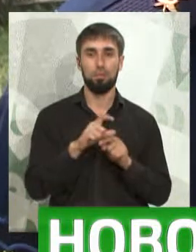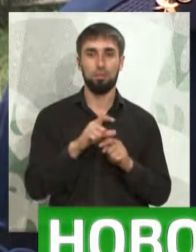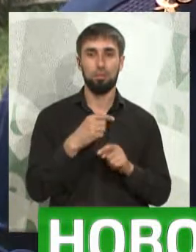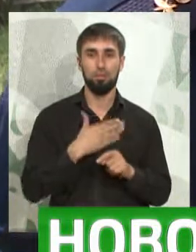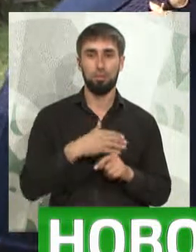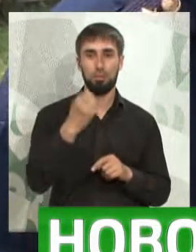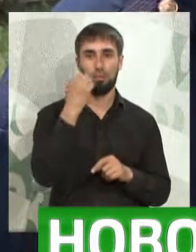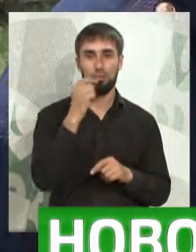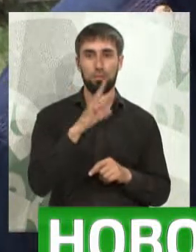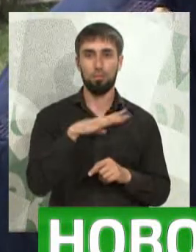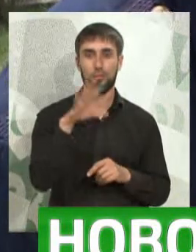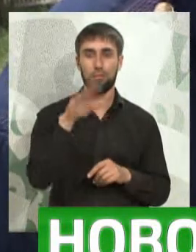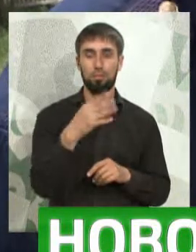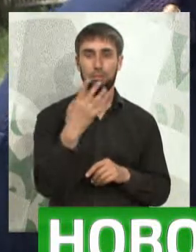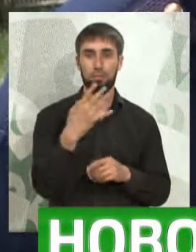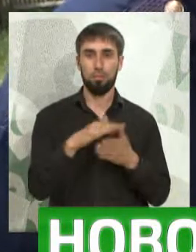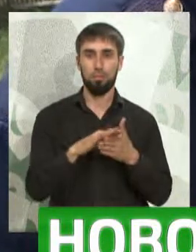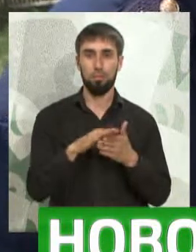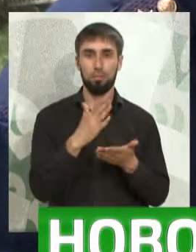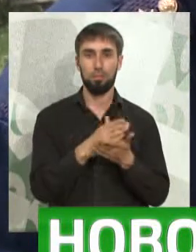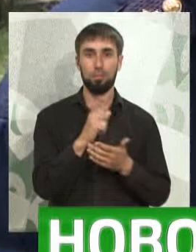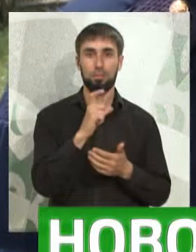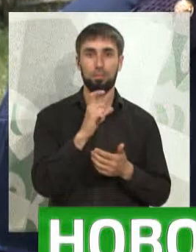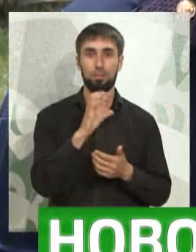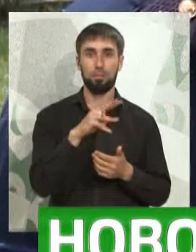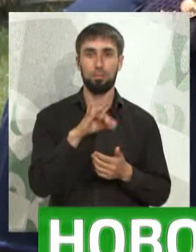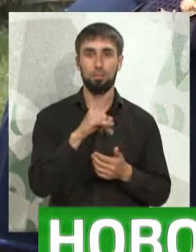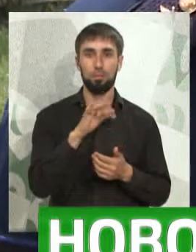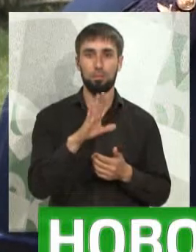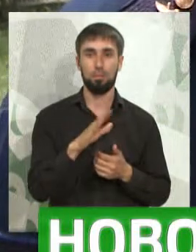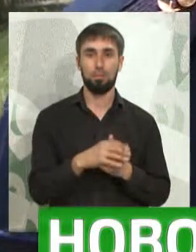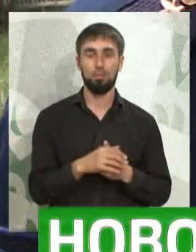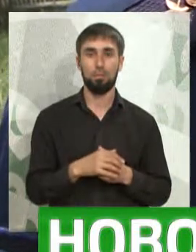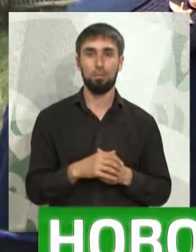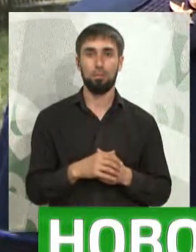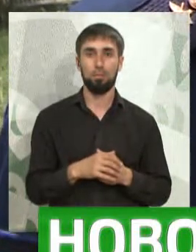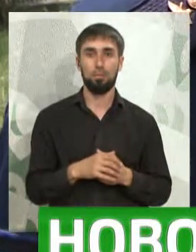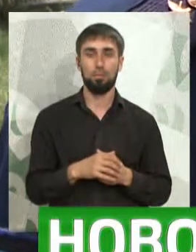есть среди этих четырех фамилий наш земляк Исмурзиев в Молгире.